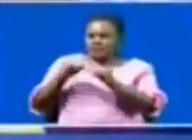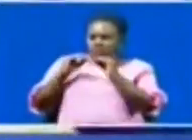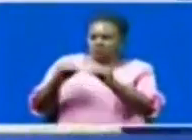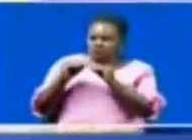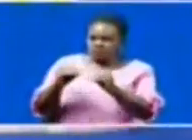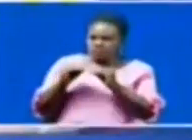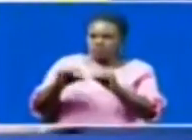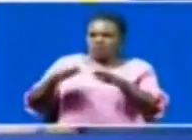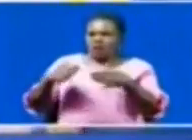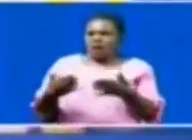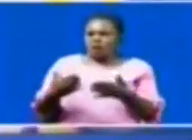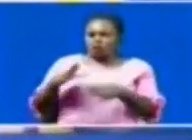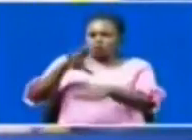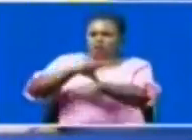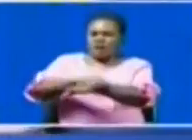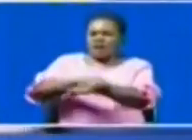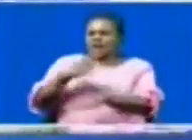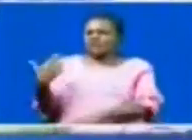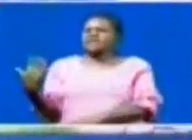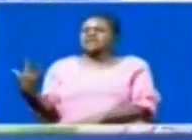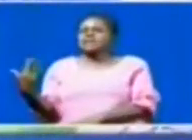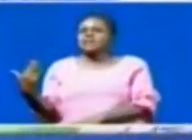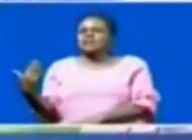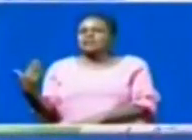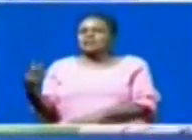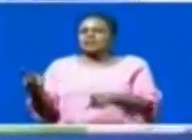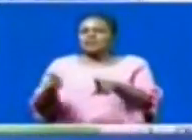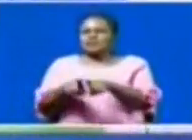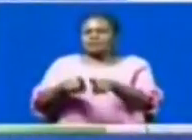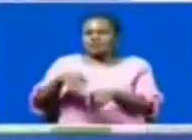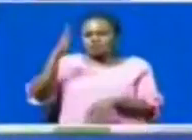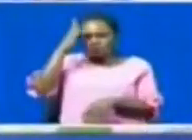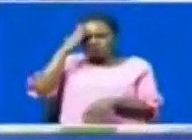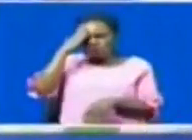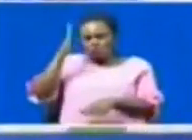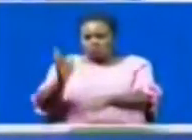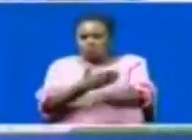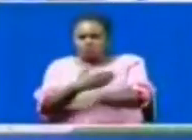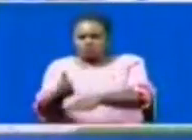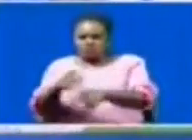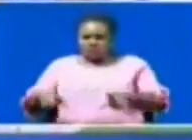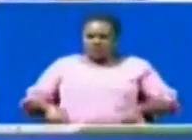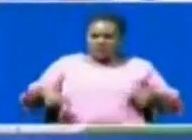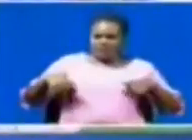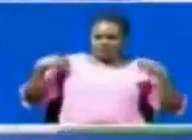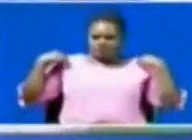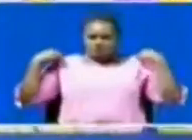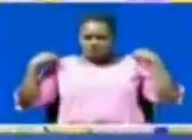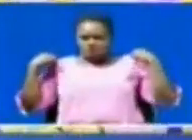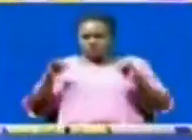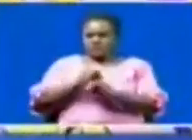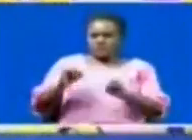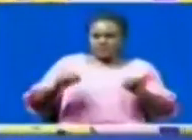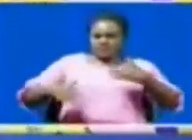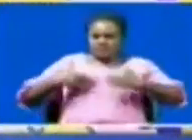ya namna ya kushika vitu kwa kuimarisha misuli yao, mbali na kufahamu kanuni za msingi kuhusu maisha kama vile mavazi, usafi